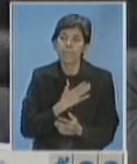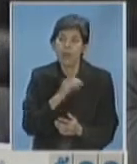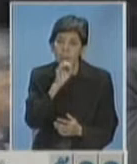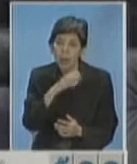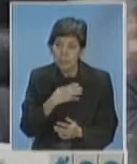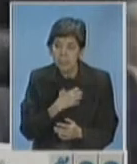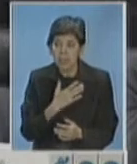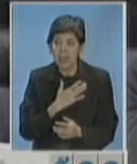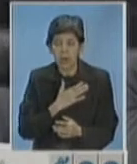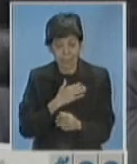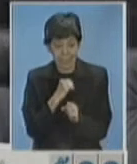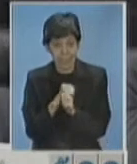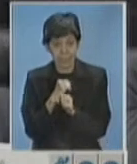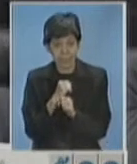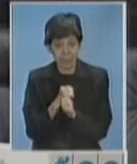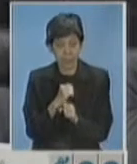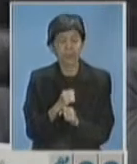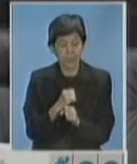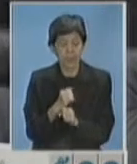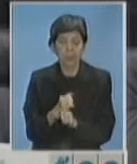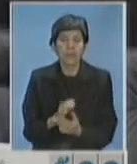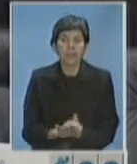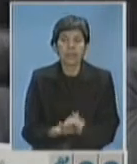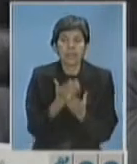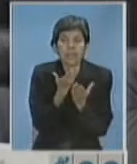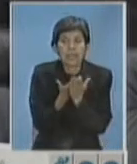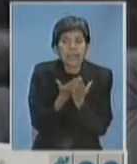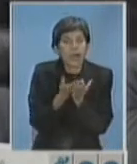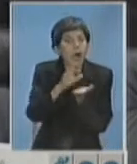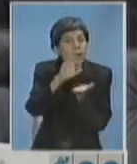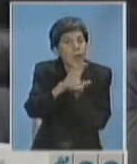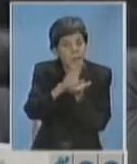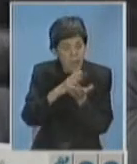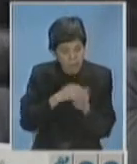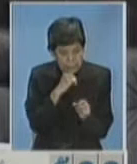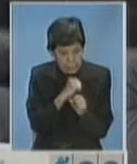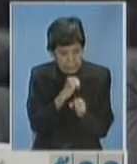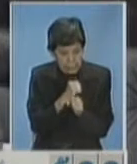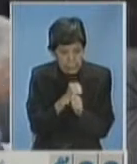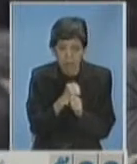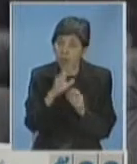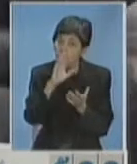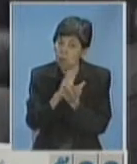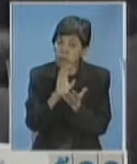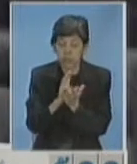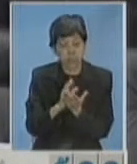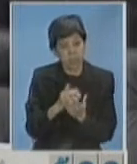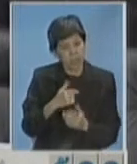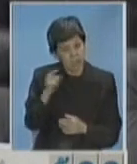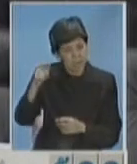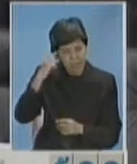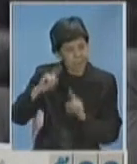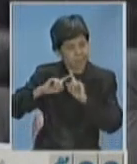ส่วนที่ดิฉันได้ทำงานมานะคะแล้วก็เห็นงบประมาณที่พวกเราได้ทำงานแล้วเนี่ยก็ไม่เห็นพ้องกับเสียงส่วน